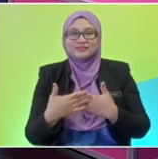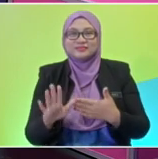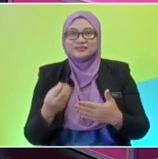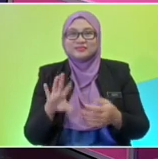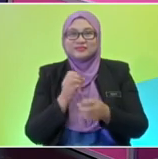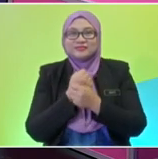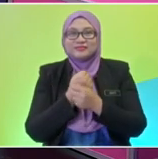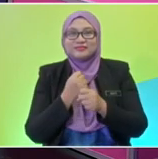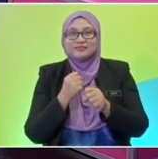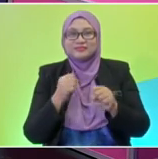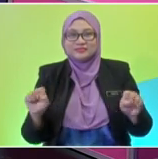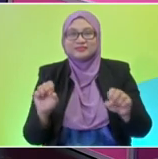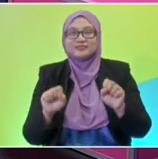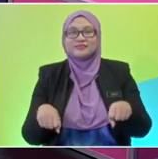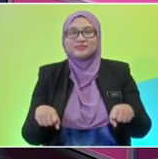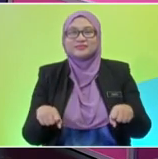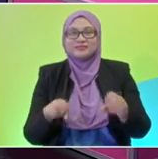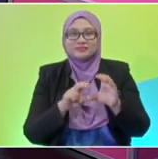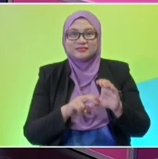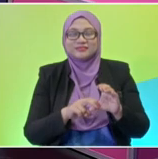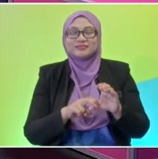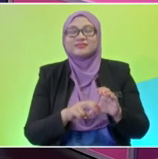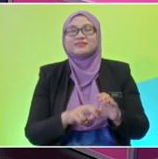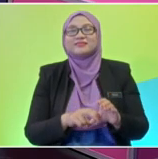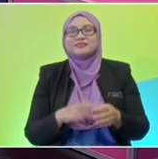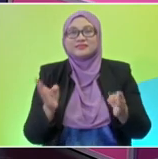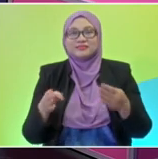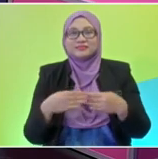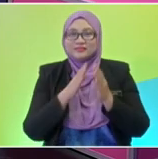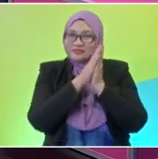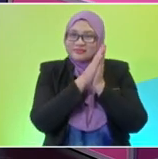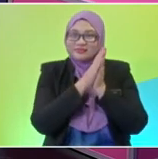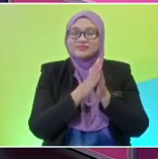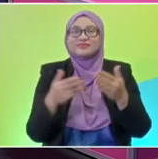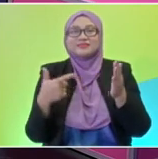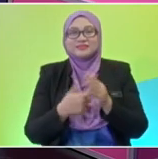Gantungkan dekat Billy tido ke ruang tamu ke tuh ada masalah lagi